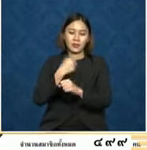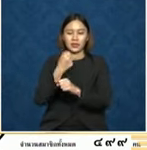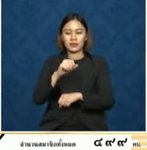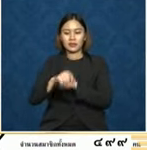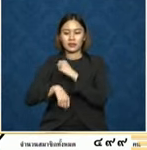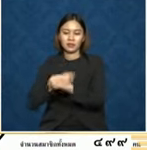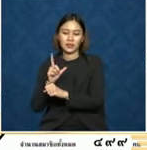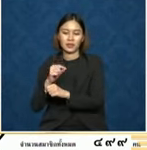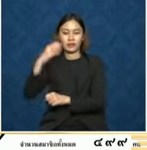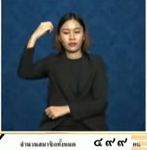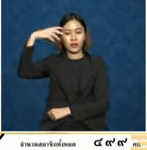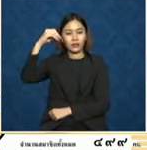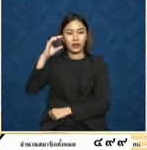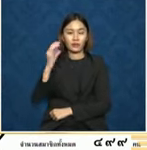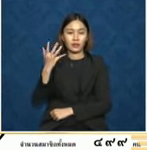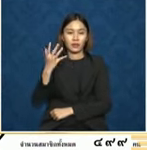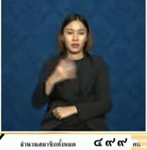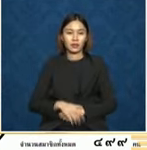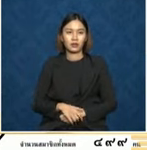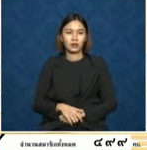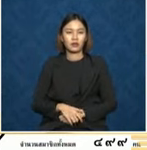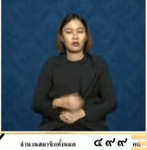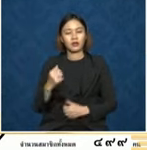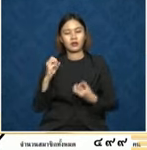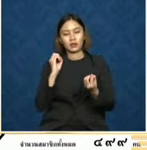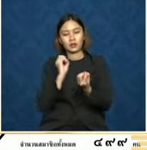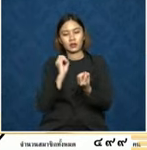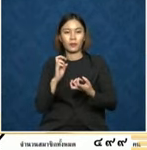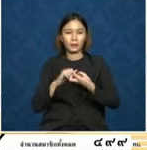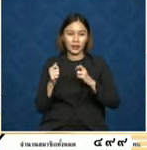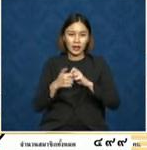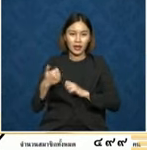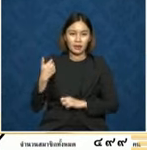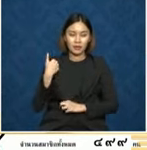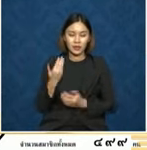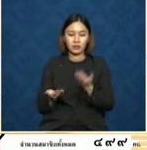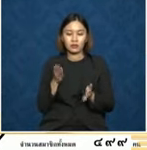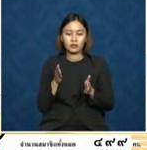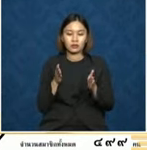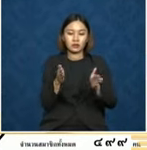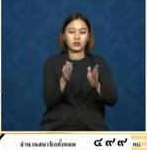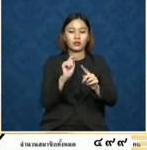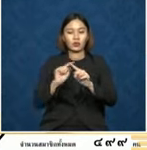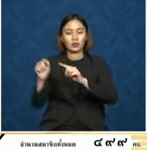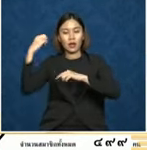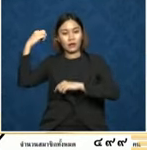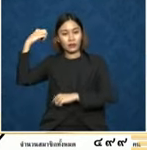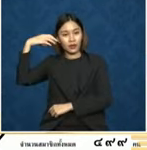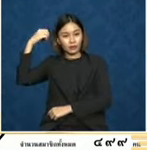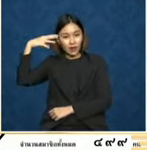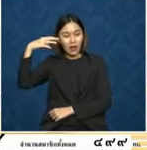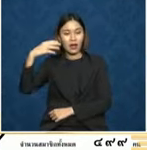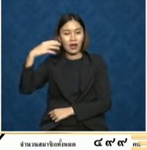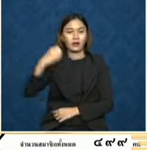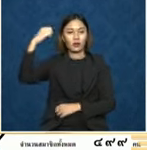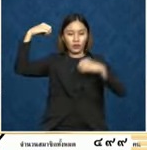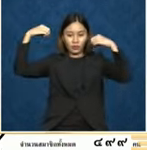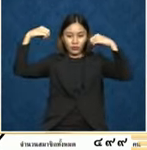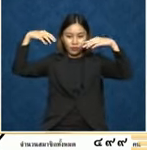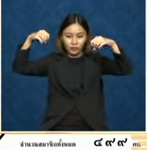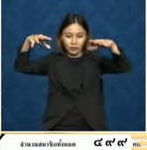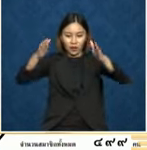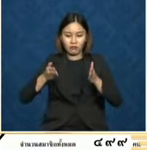ก็ไม่มีไฟฟ้านั่นเป็นความเดือดร้อนหรือถนนหนทางก็ไฟฟ้าแสงสว่างส่องถนนหน